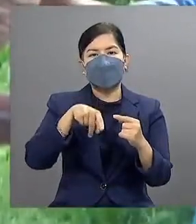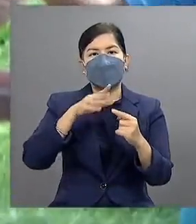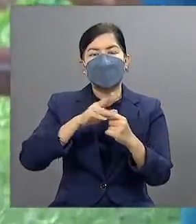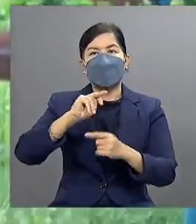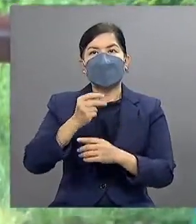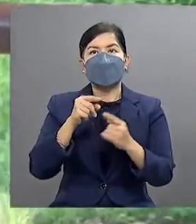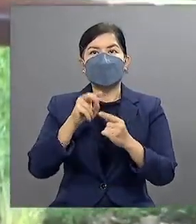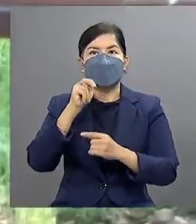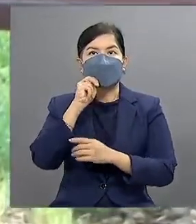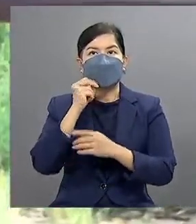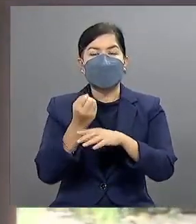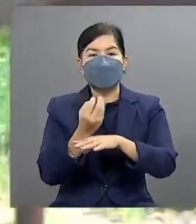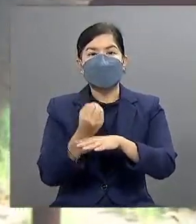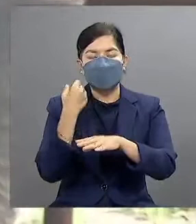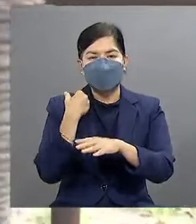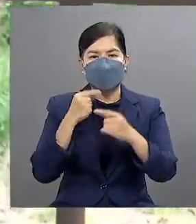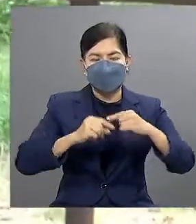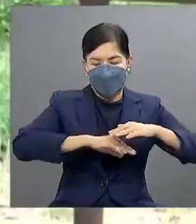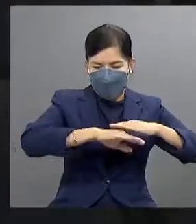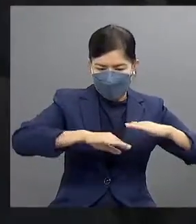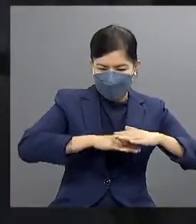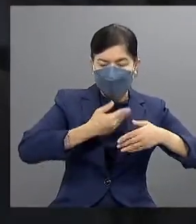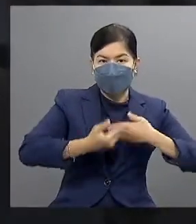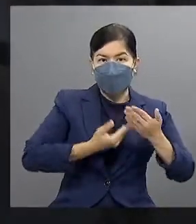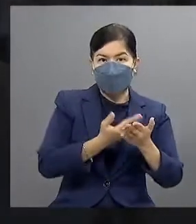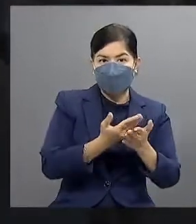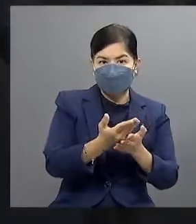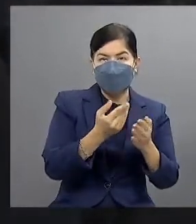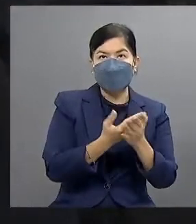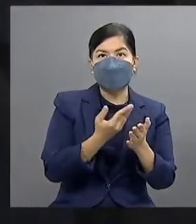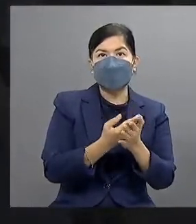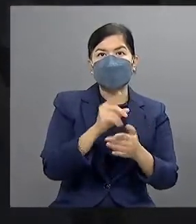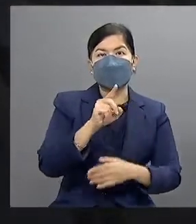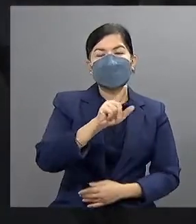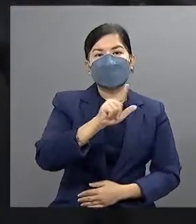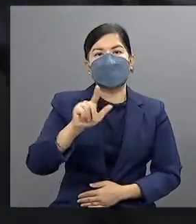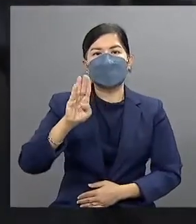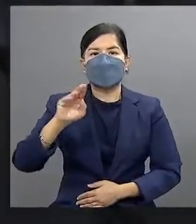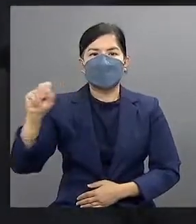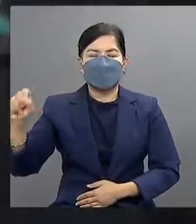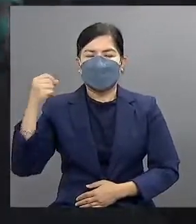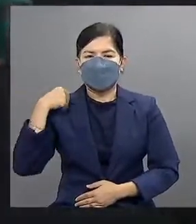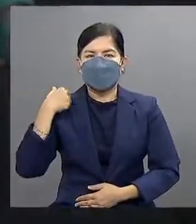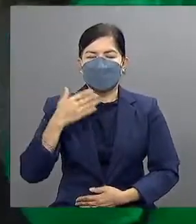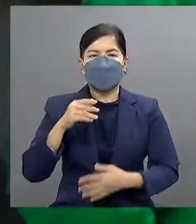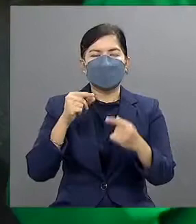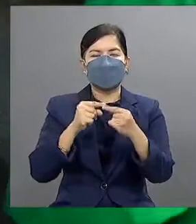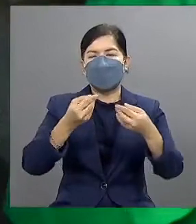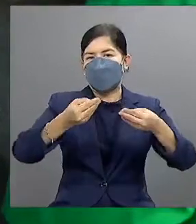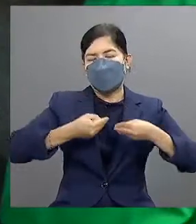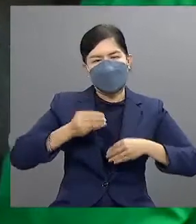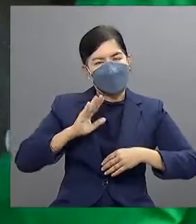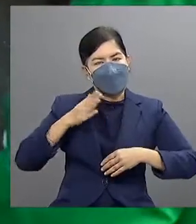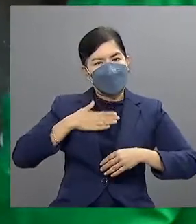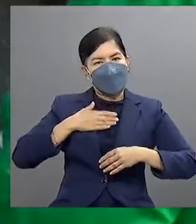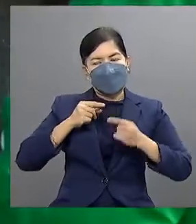ต้องตามกฎหมายด้วยราคา 1.4 ล้านบาทจึงไม่ยอมคืนให้จนนำไปสู่การฟ้องร้องดำเนินคดีหม